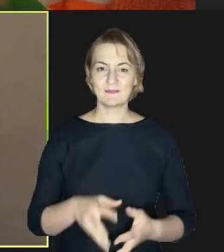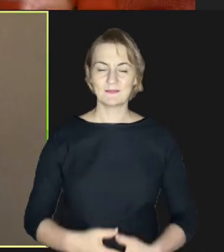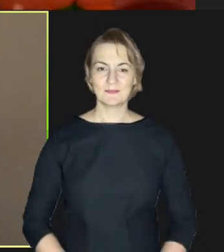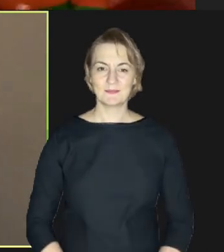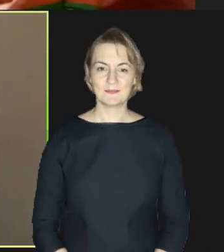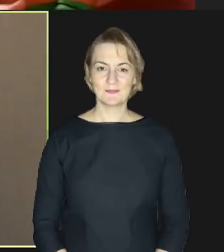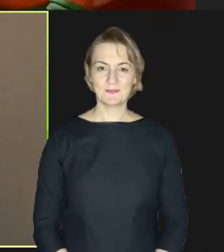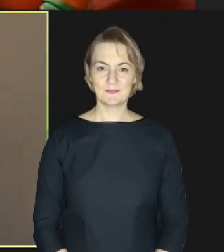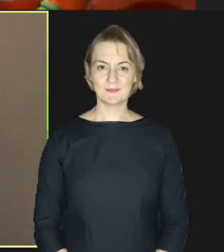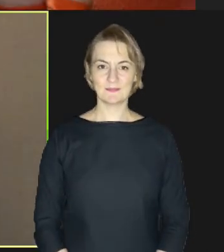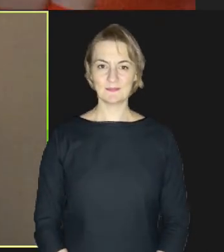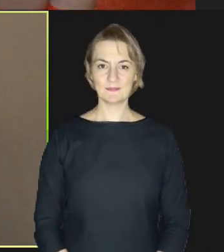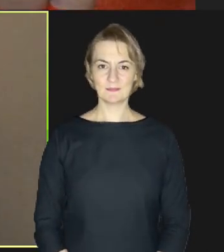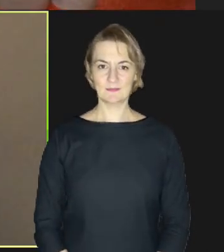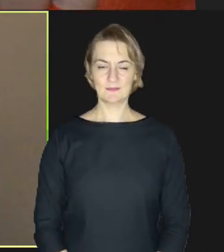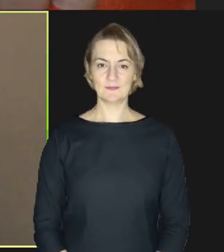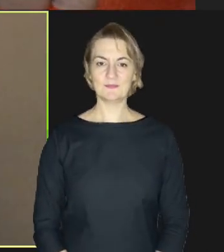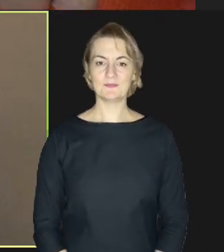to